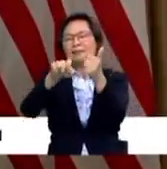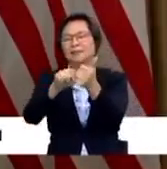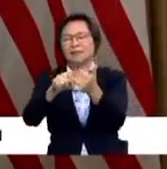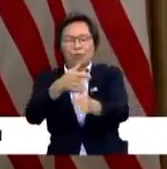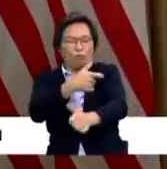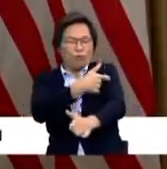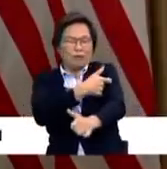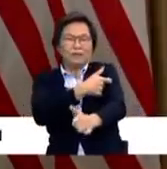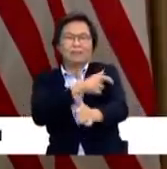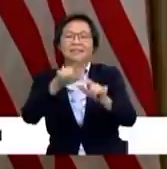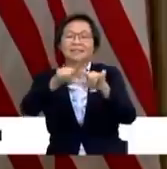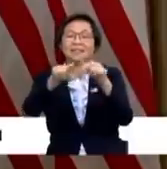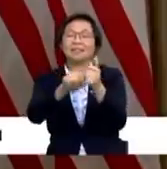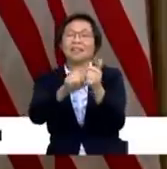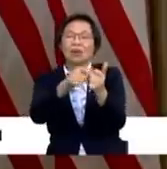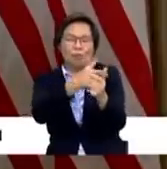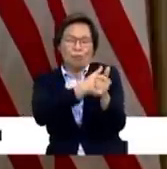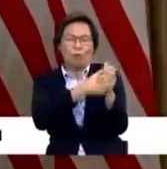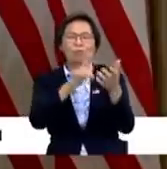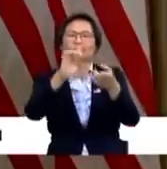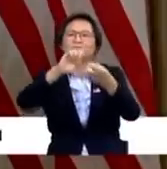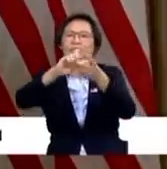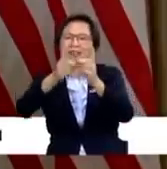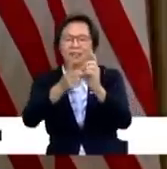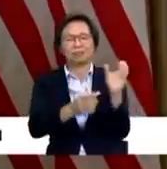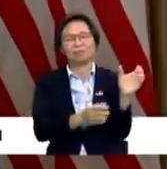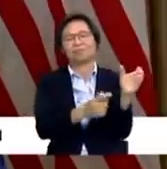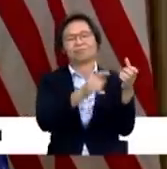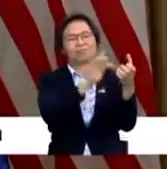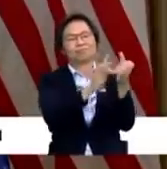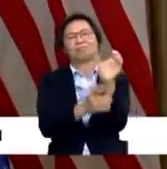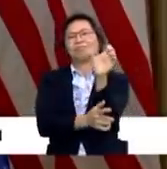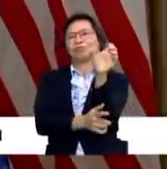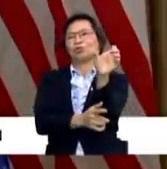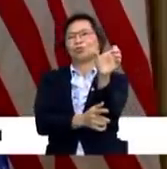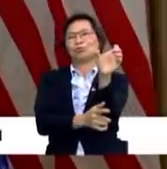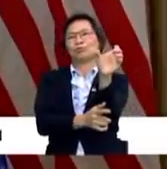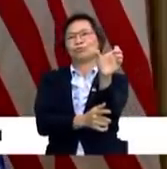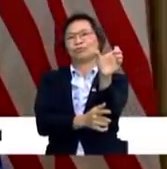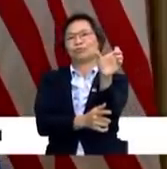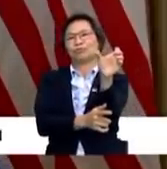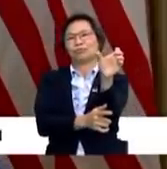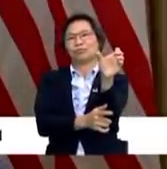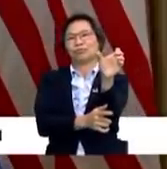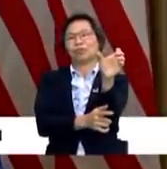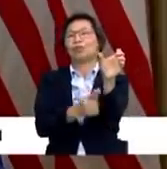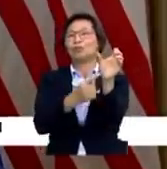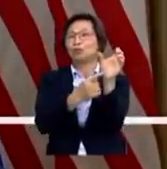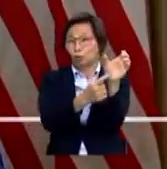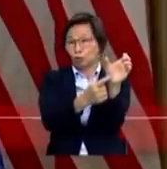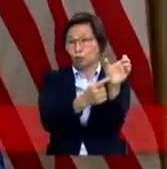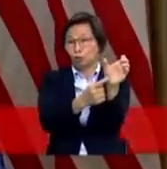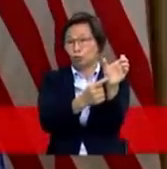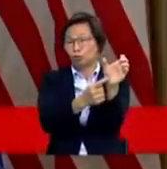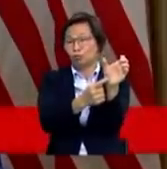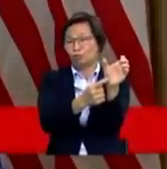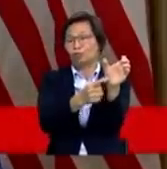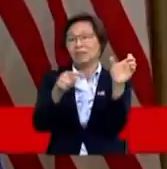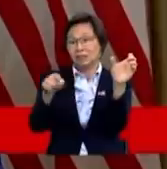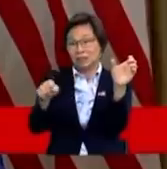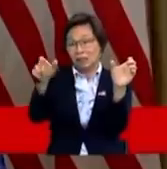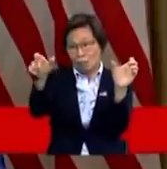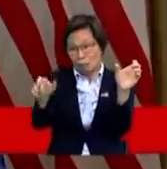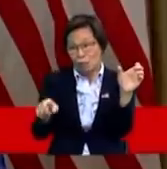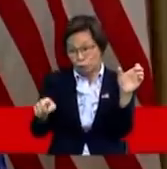reaksi nasi komplit bablas atau dicekik komitmen Tin Black Sin Nations yang menunjukkan bahwa individu tersebut